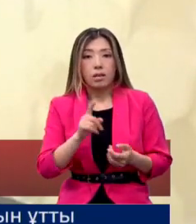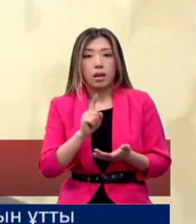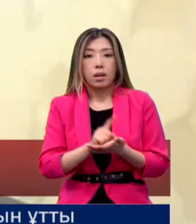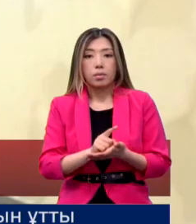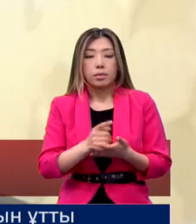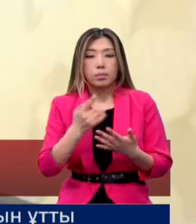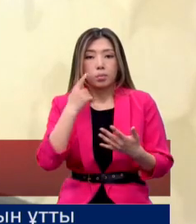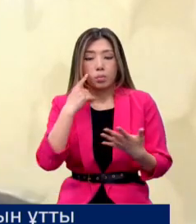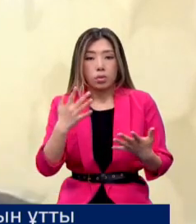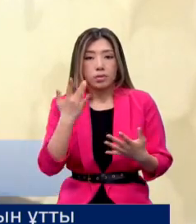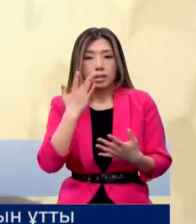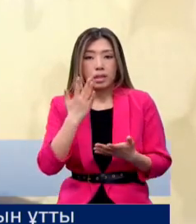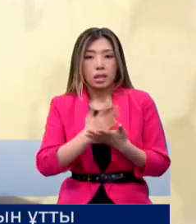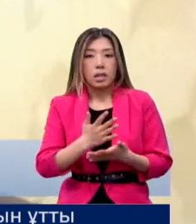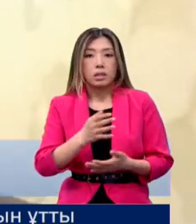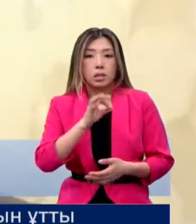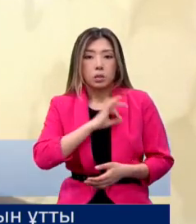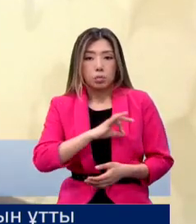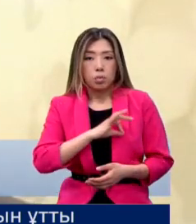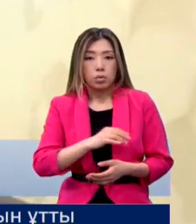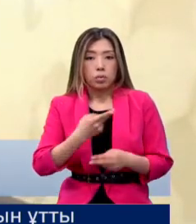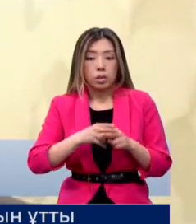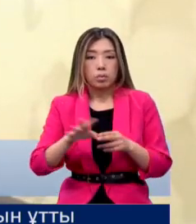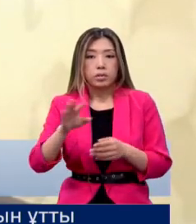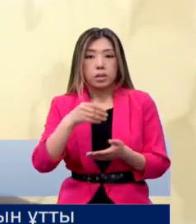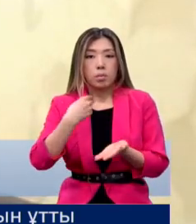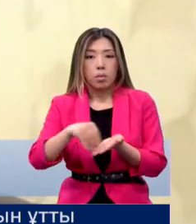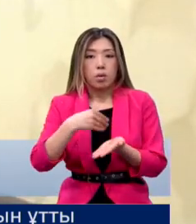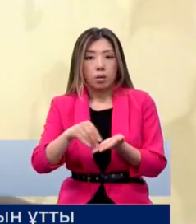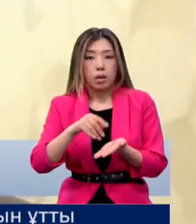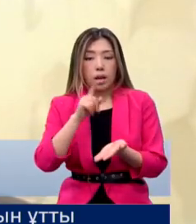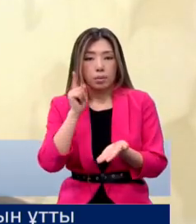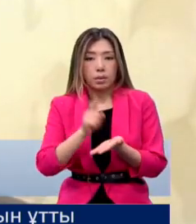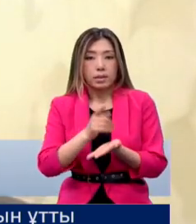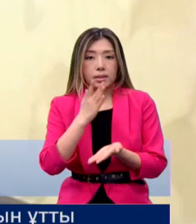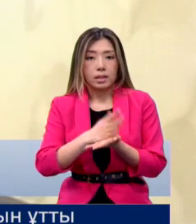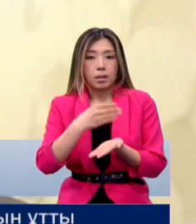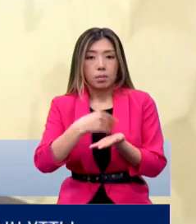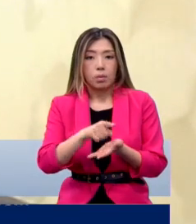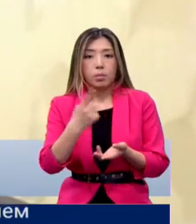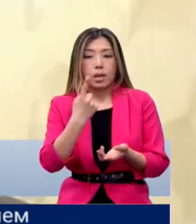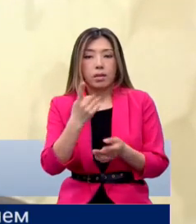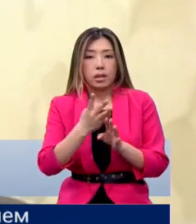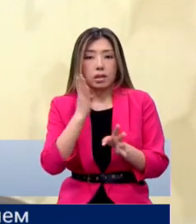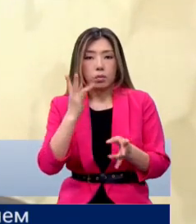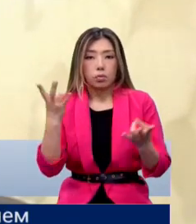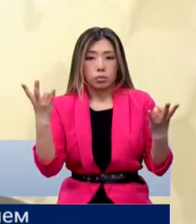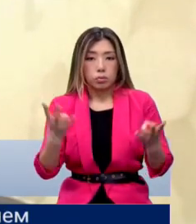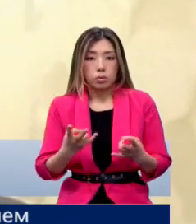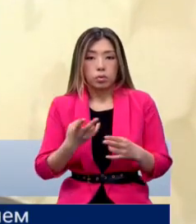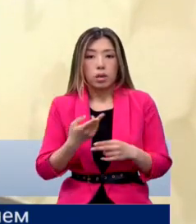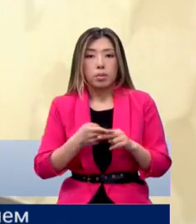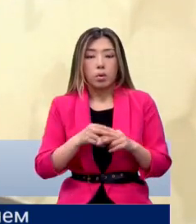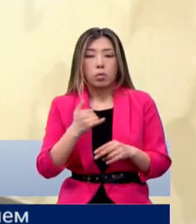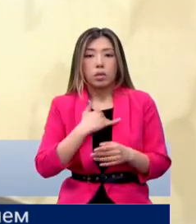иметь спрос, так как это, в первую очередь, товар первой необходимости. У нас много